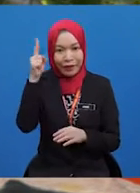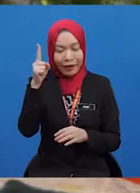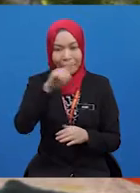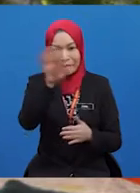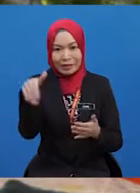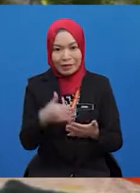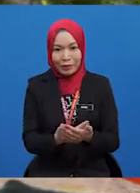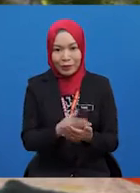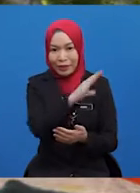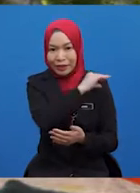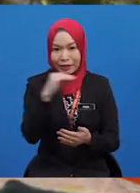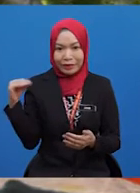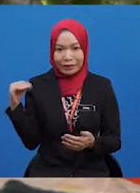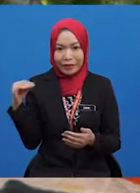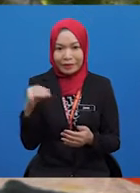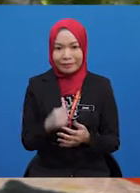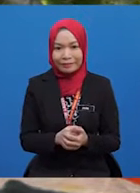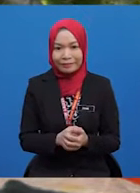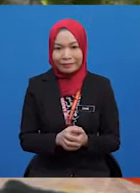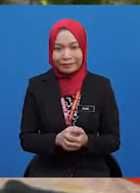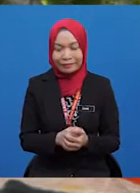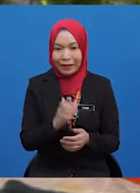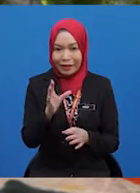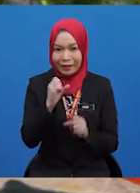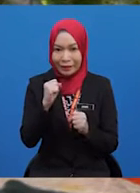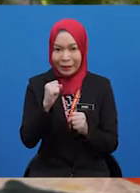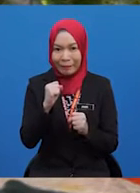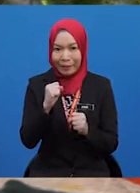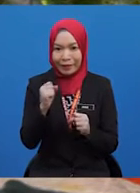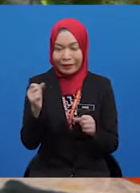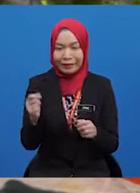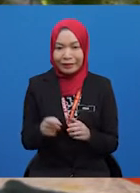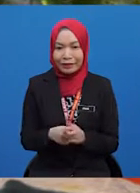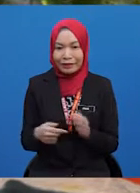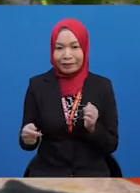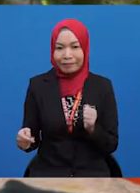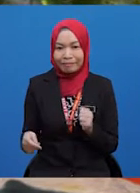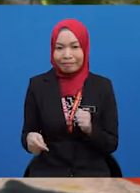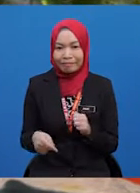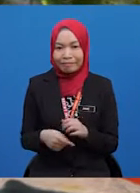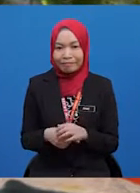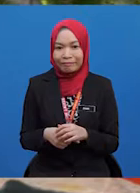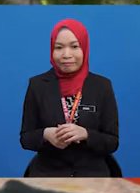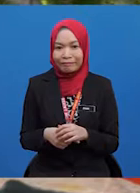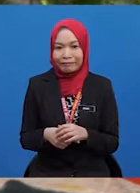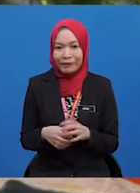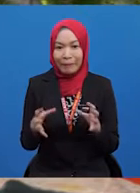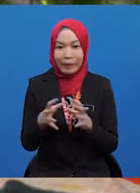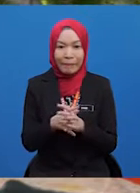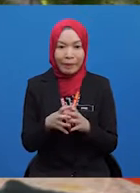semua dan serba sedikit dapat menambahkan ilmu pengetahuan